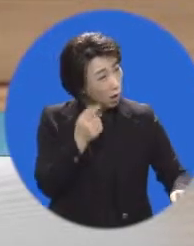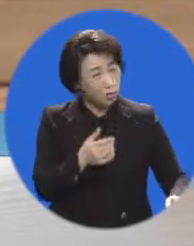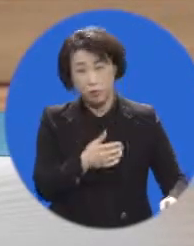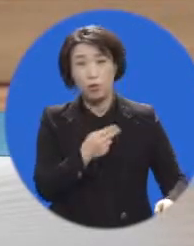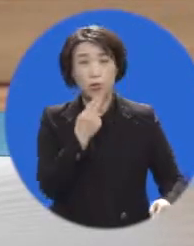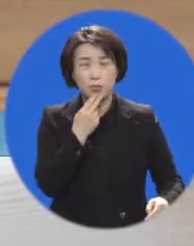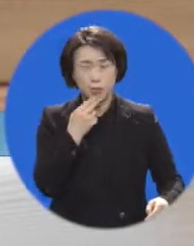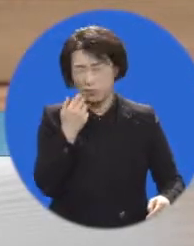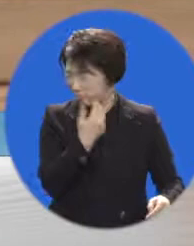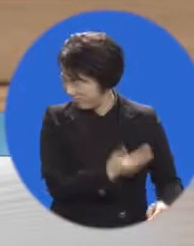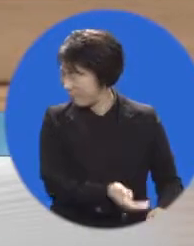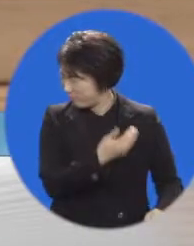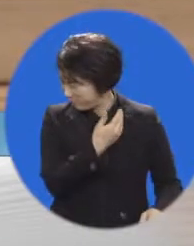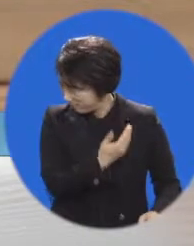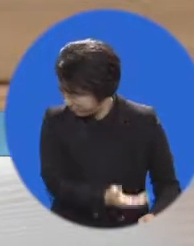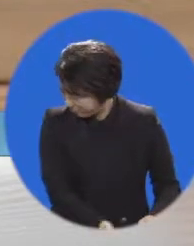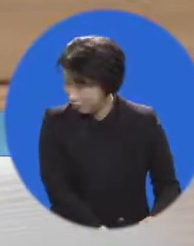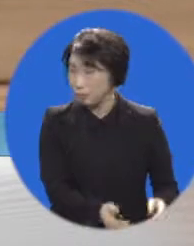내비둡니다.